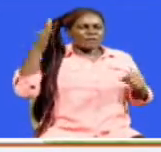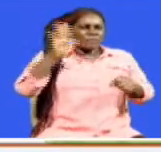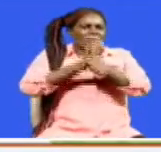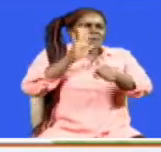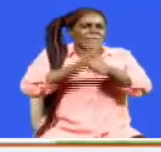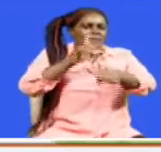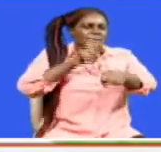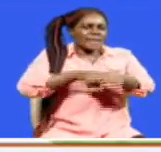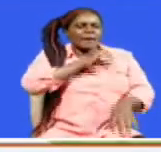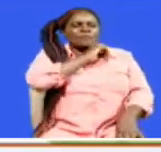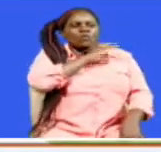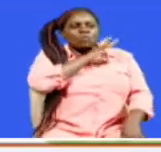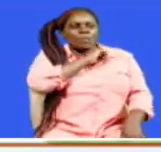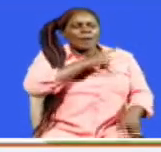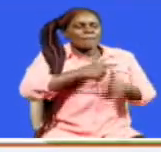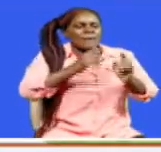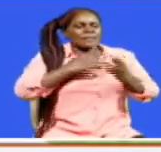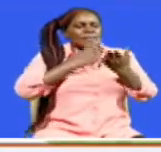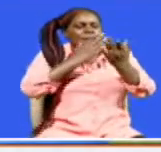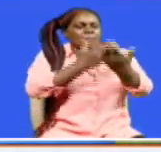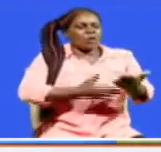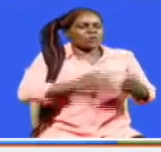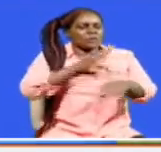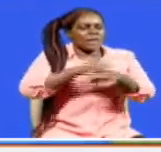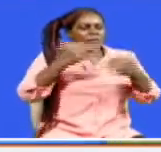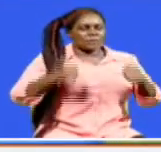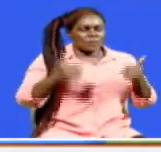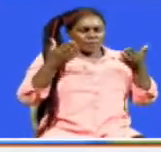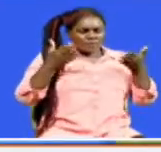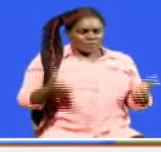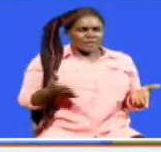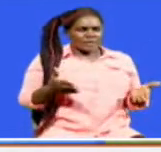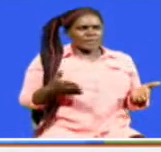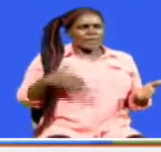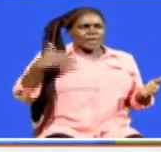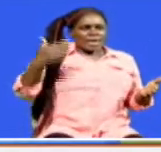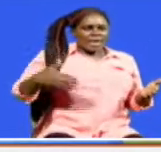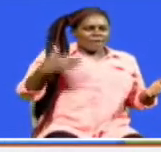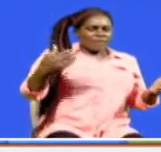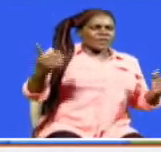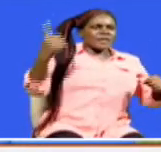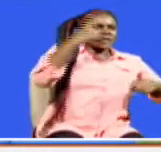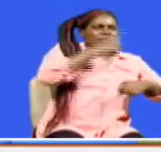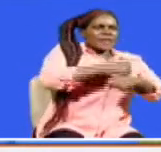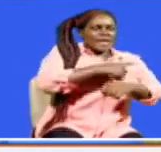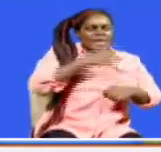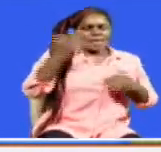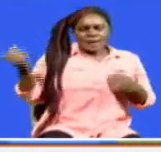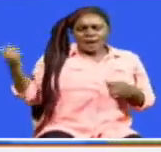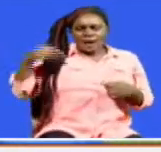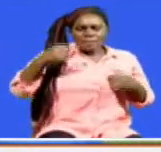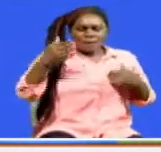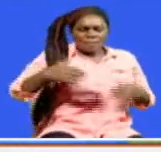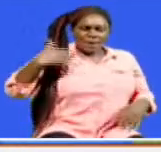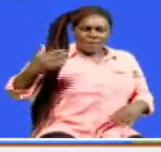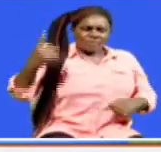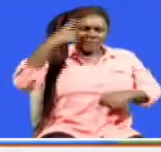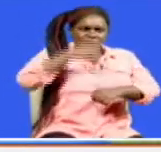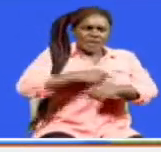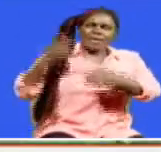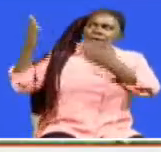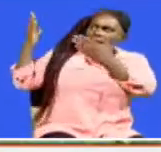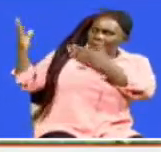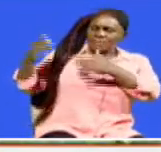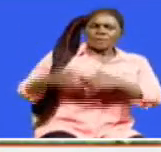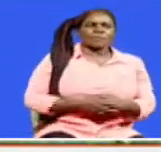mingi, hakuna ripoti yote tunaona. Na hii haina every day zinakuja hapa. Every day zinakuja